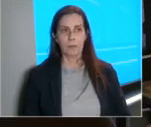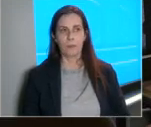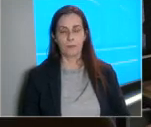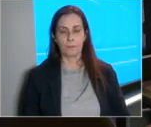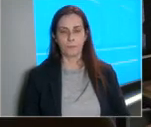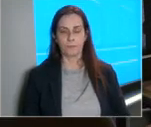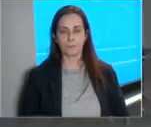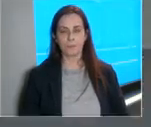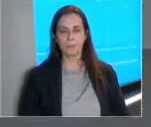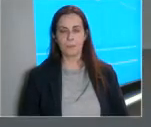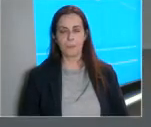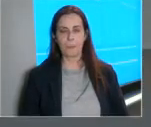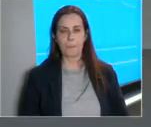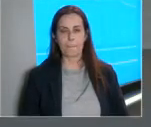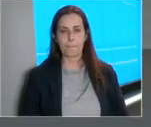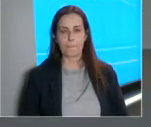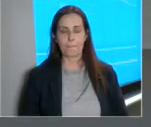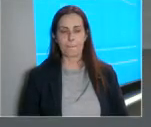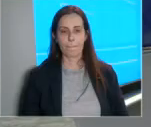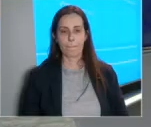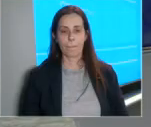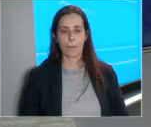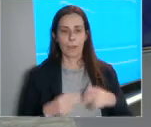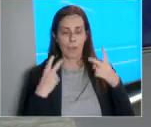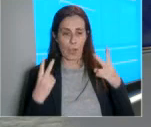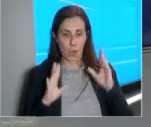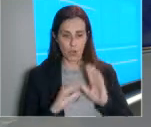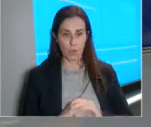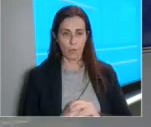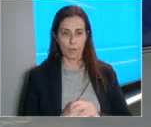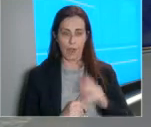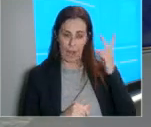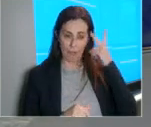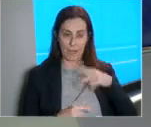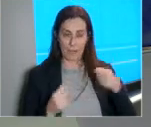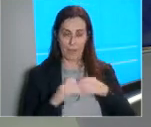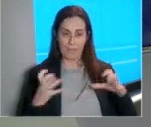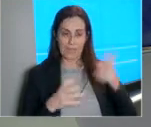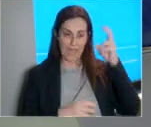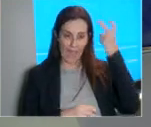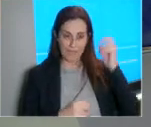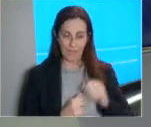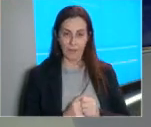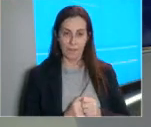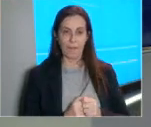לכם, עדן. הרשימה המשותפת, בבקשה. קודם כל חשוב להבין לגבי החברה הערבית,